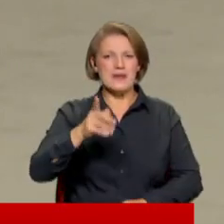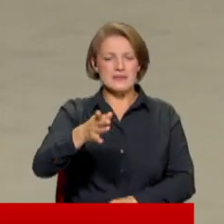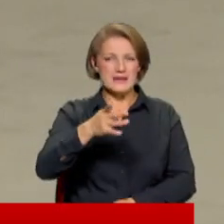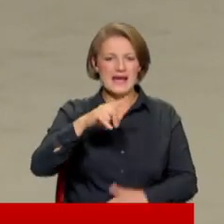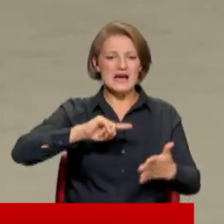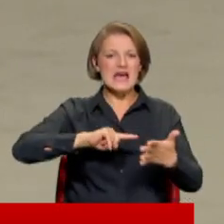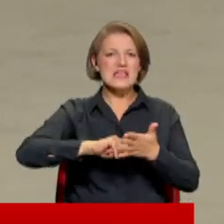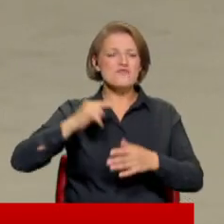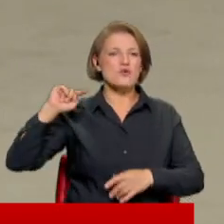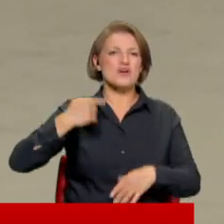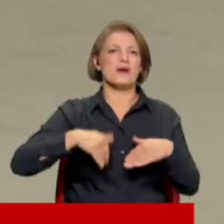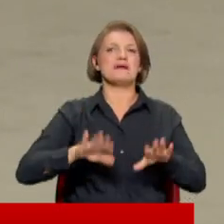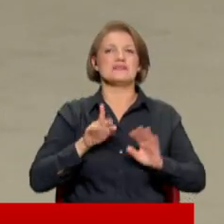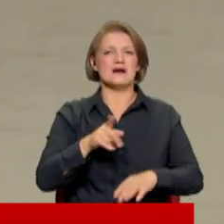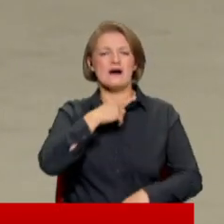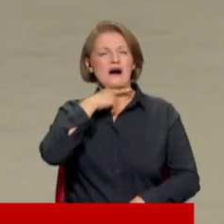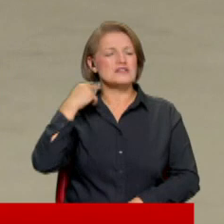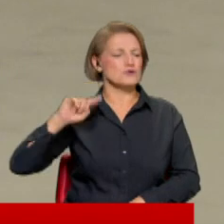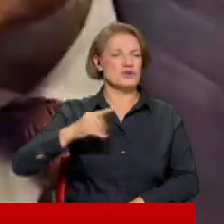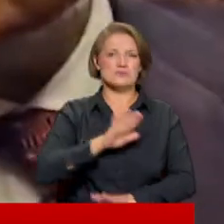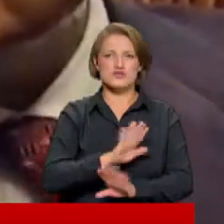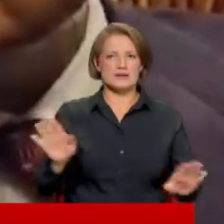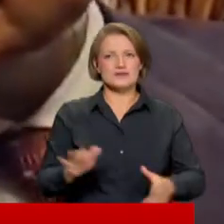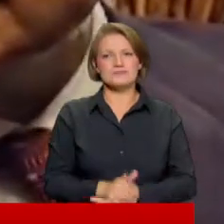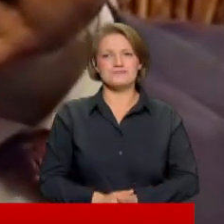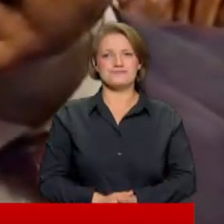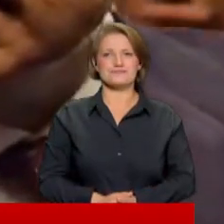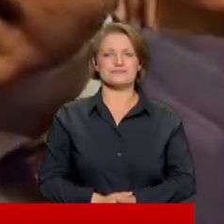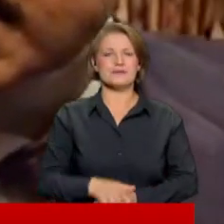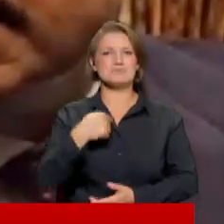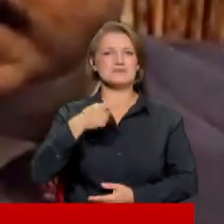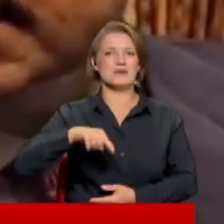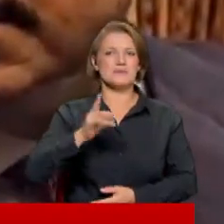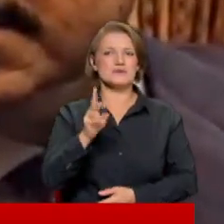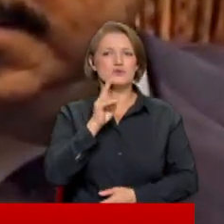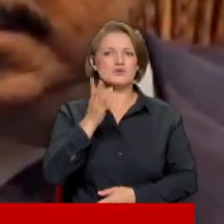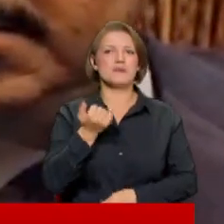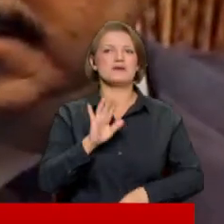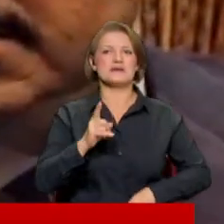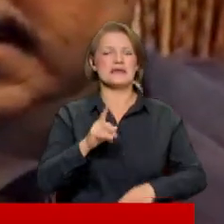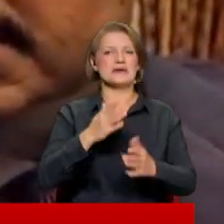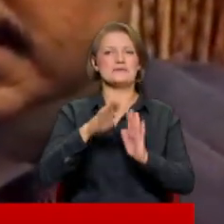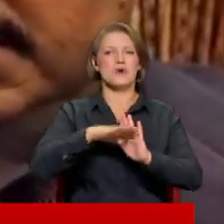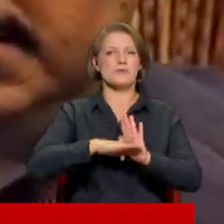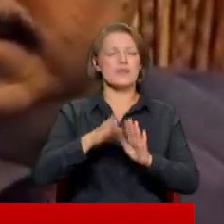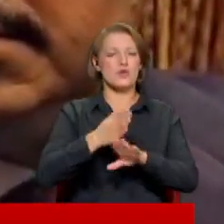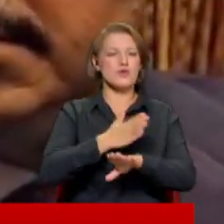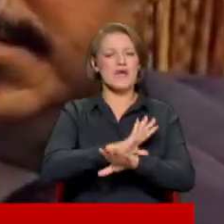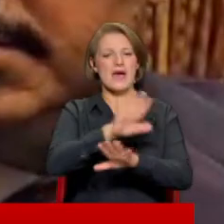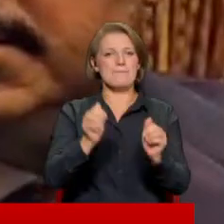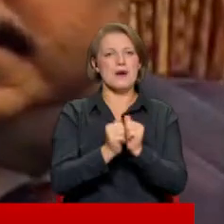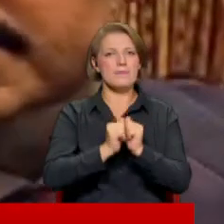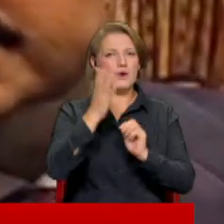emellerine ulaşamamıştır. Asla da ulaşamayacak. Biz daha bir sonuç almadık. Yayınlanınca hep beraber öğreneceğiz.